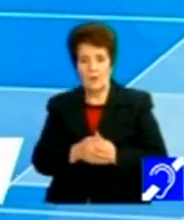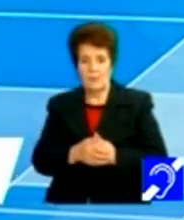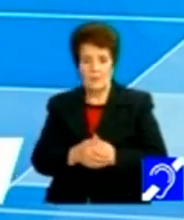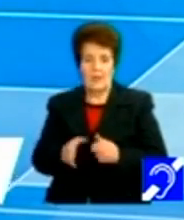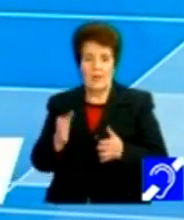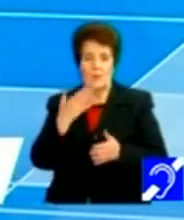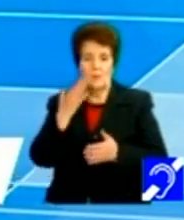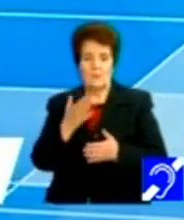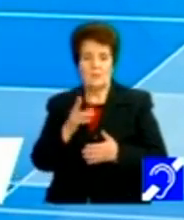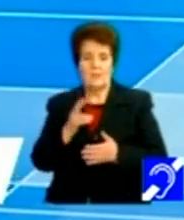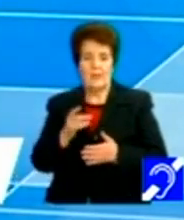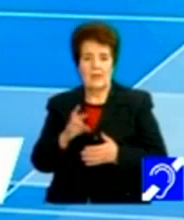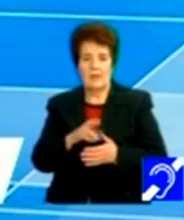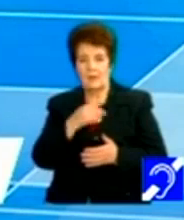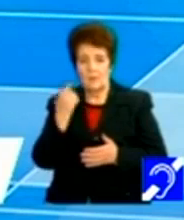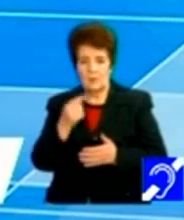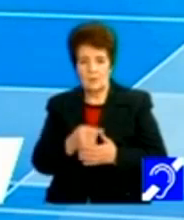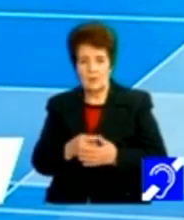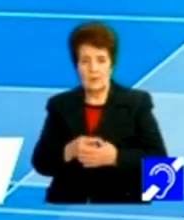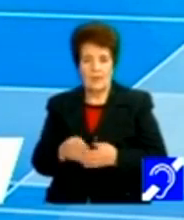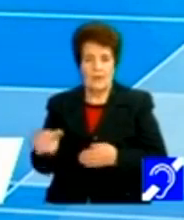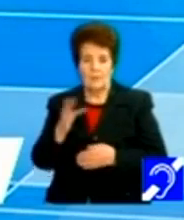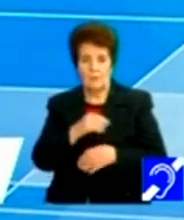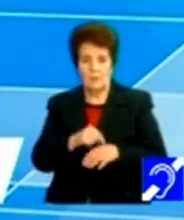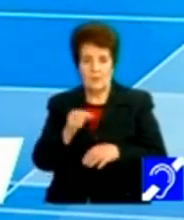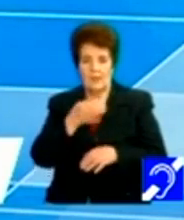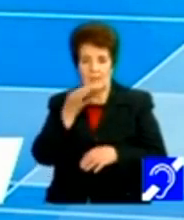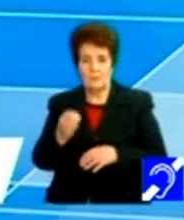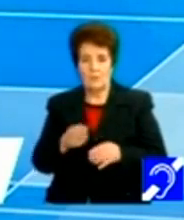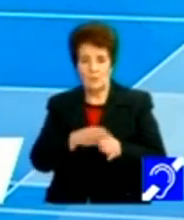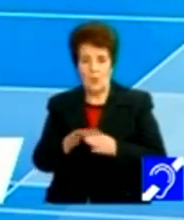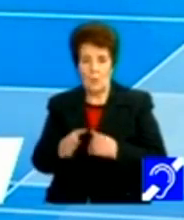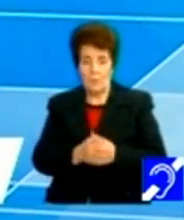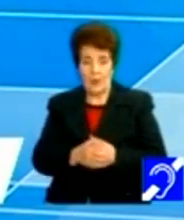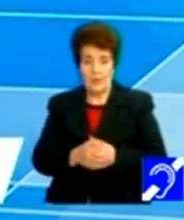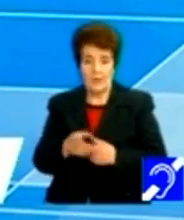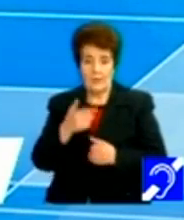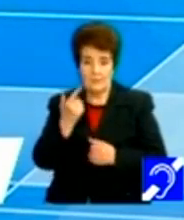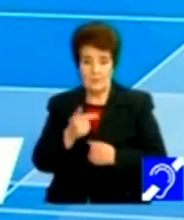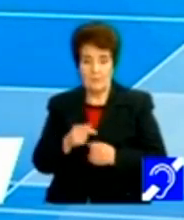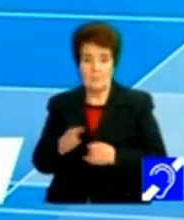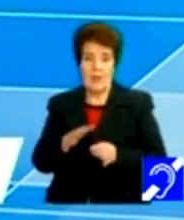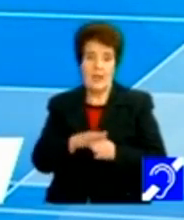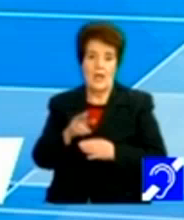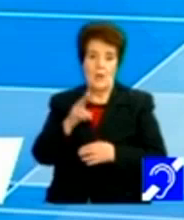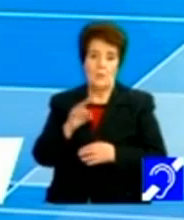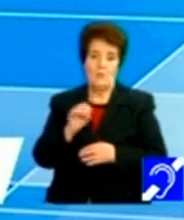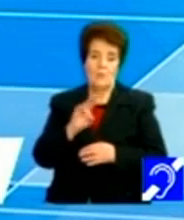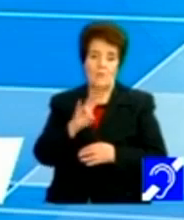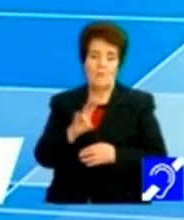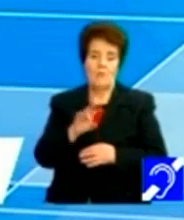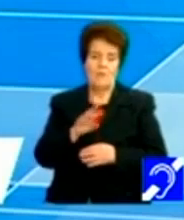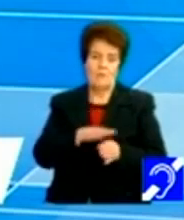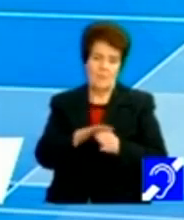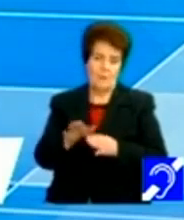Rusia. Am dat tot răspunsul complet, pentru că spuneam că aici vrem să mai promovăm așa elemente din istorie,